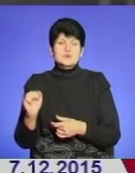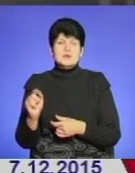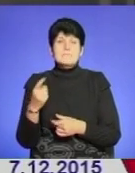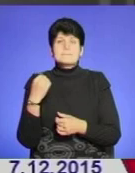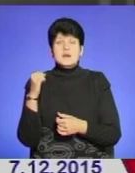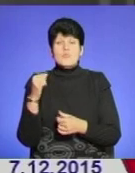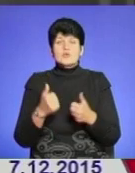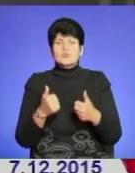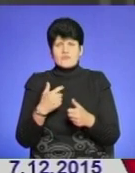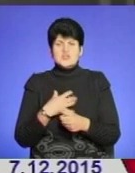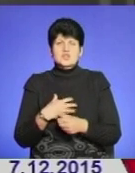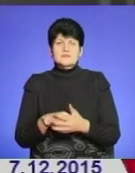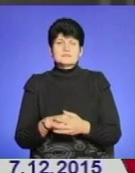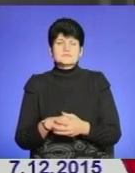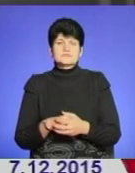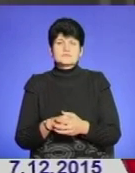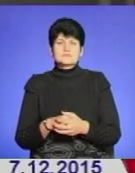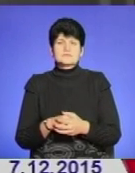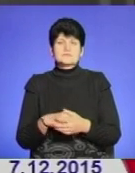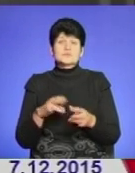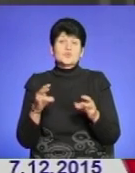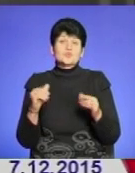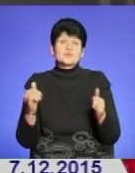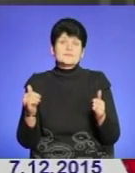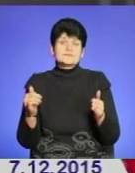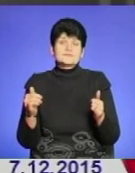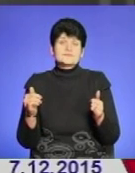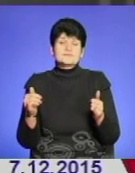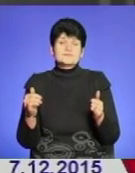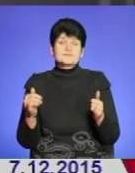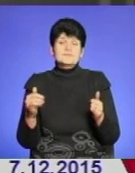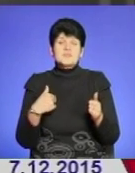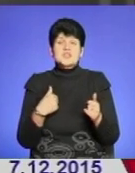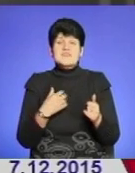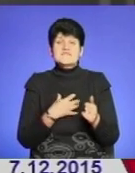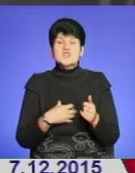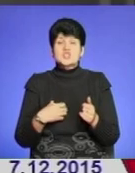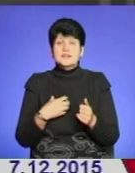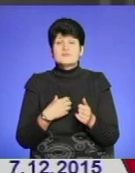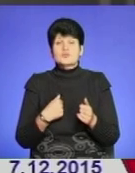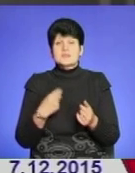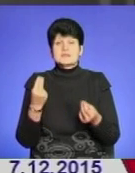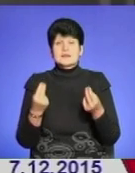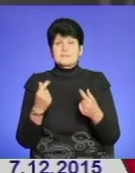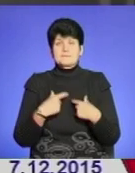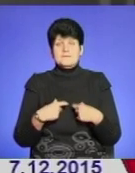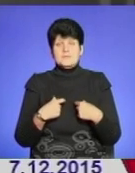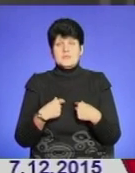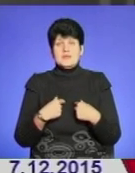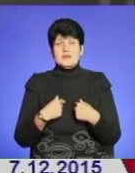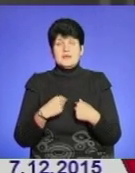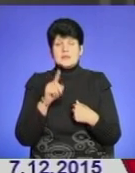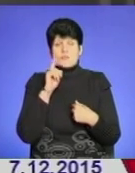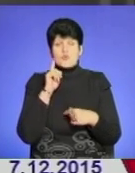на конкурсах для тебе важливі? Ну, мені важливо, щоб я заграла для себе і для